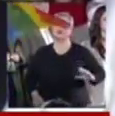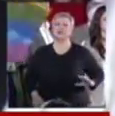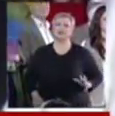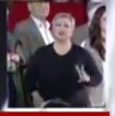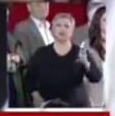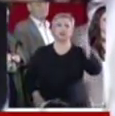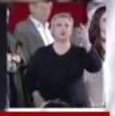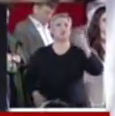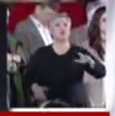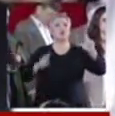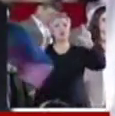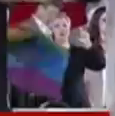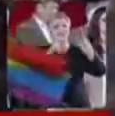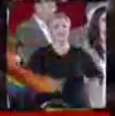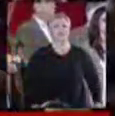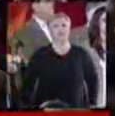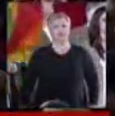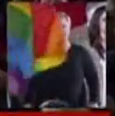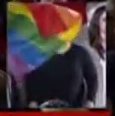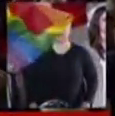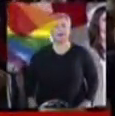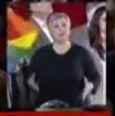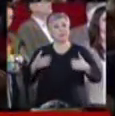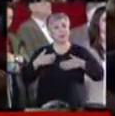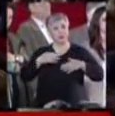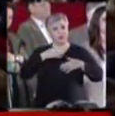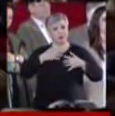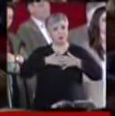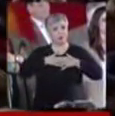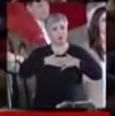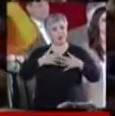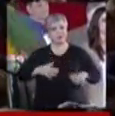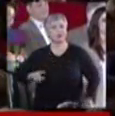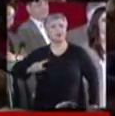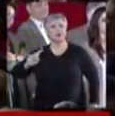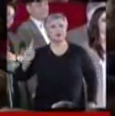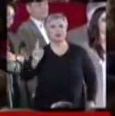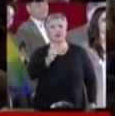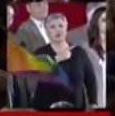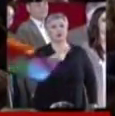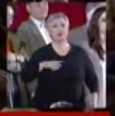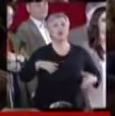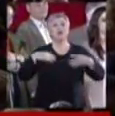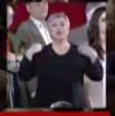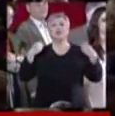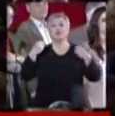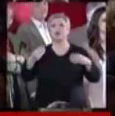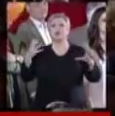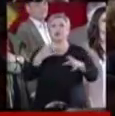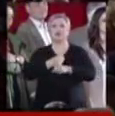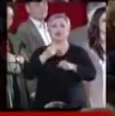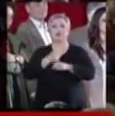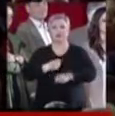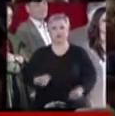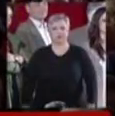προοδευτικής παρουσίας θέλω να ευχαριστήσω όλους και όλες να ευχηθώ κακαλή επιτυχία θέλω να